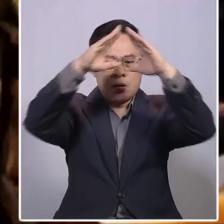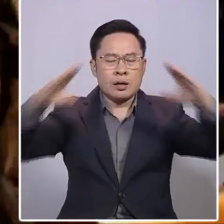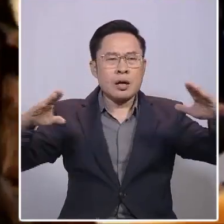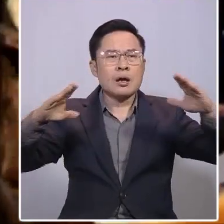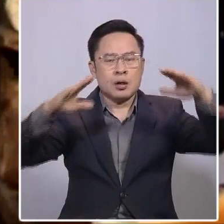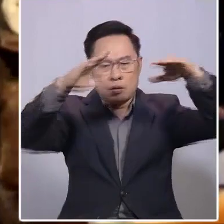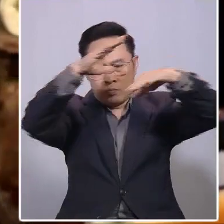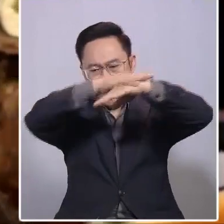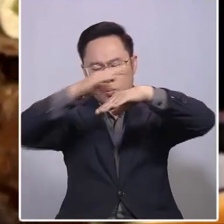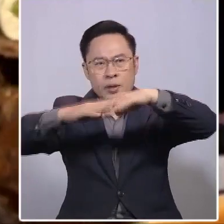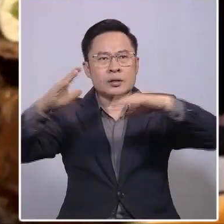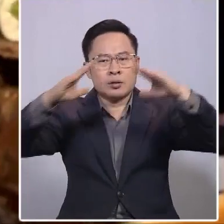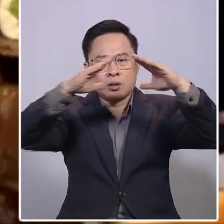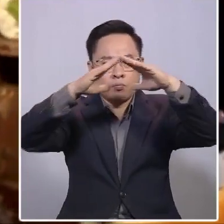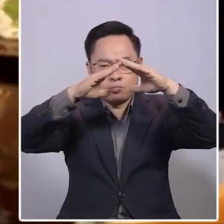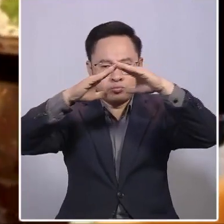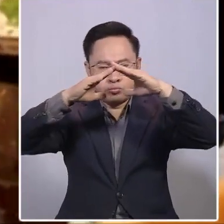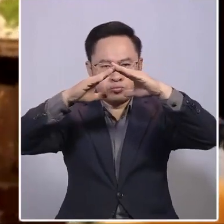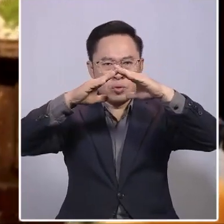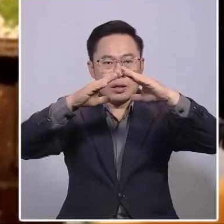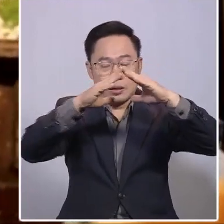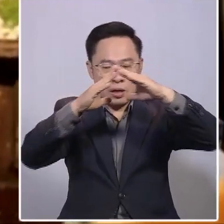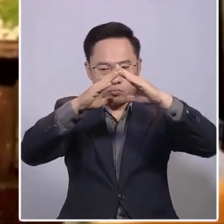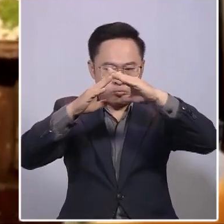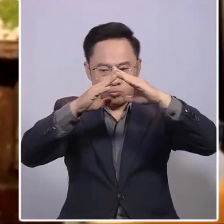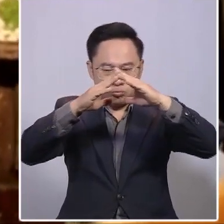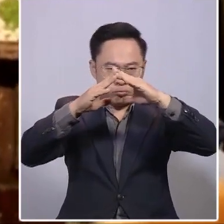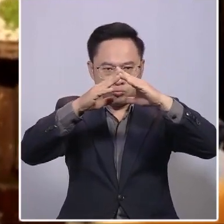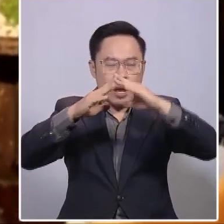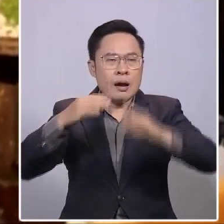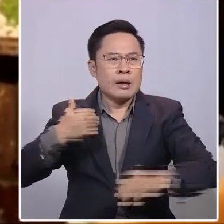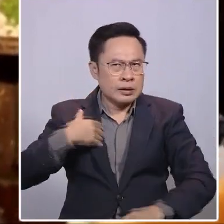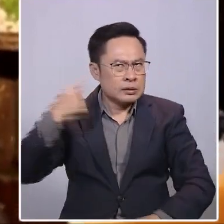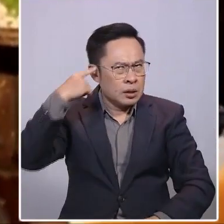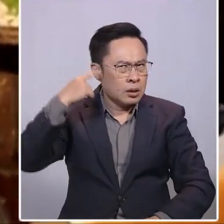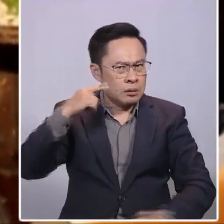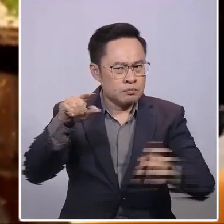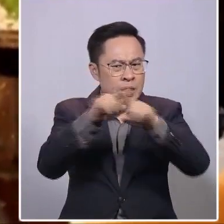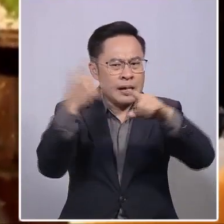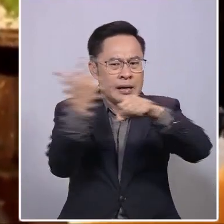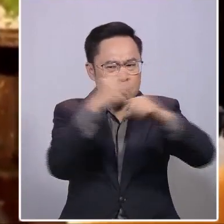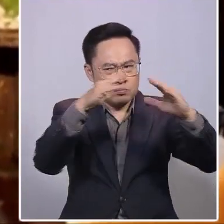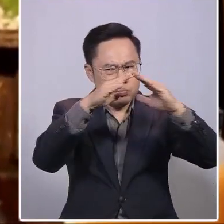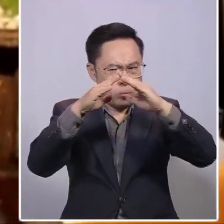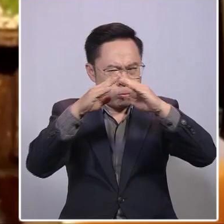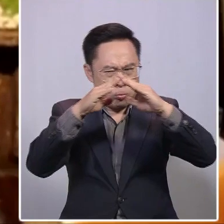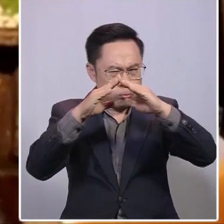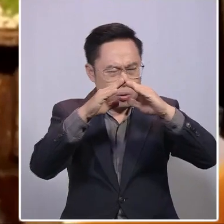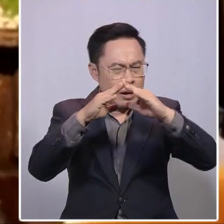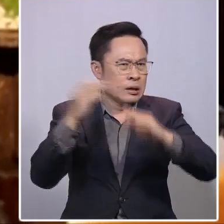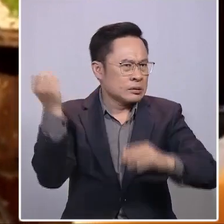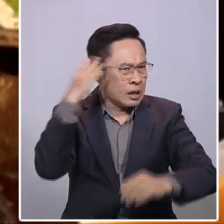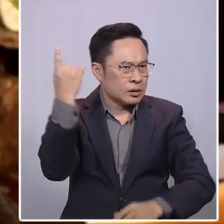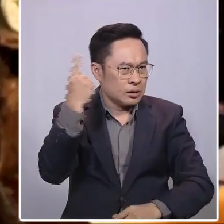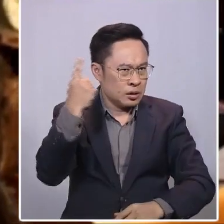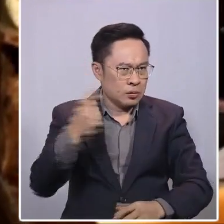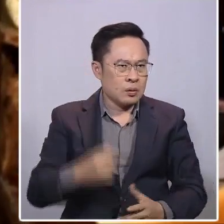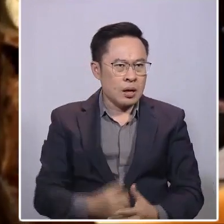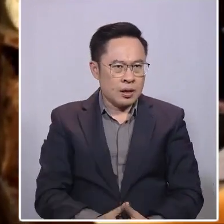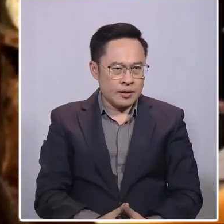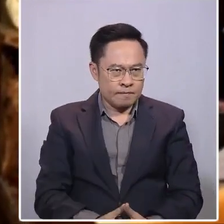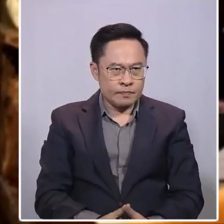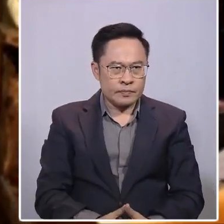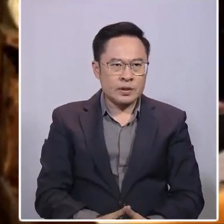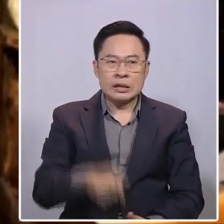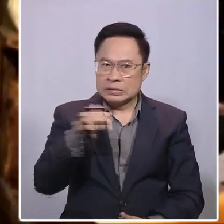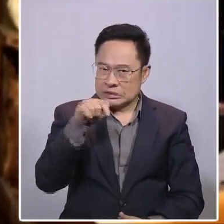วก็สะเทือนยันหลังคาเลย เสียงดังเลย ตอนแรกคิดว่าแมวมันวิ่งกวดกันแต่ขามาสะเทือนเลยเพราะหนูเคยเจอแผ่นดินไ